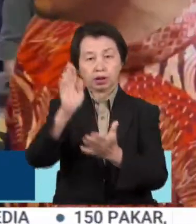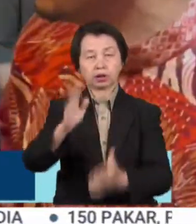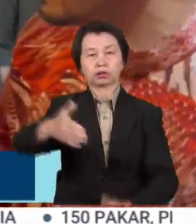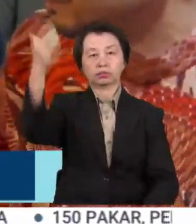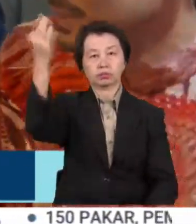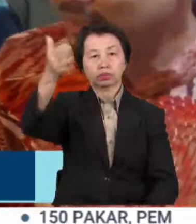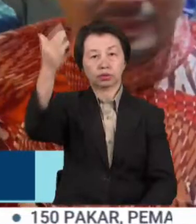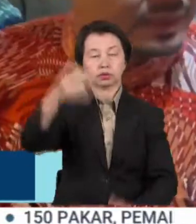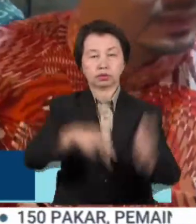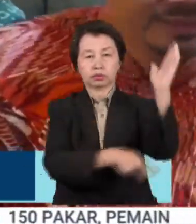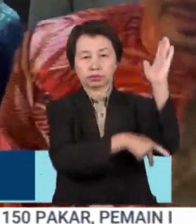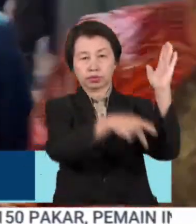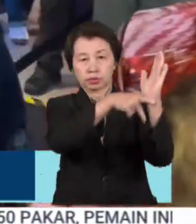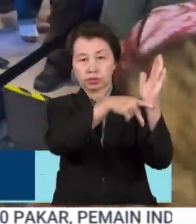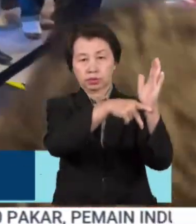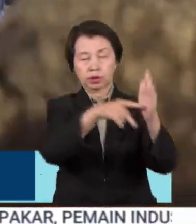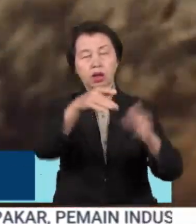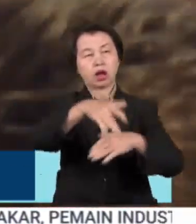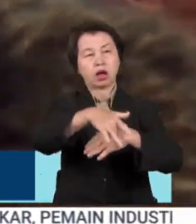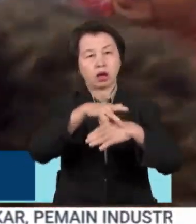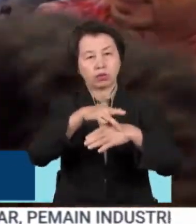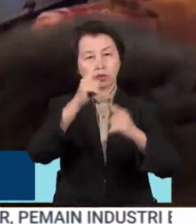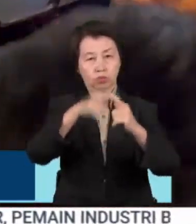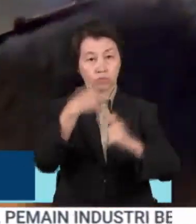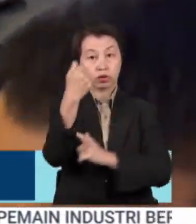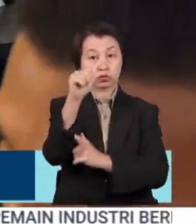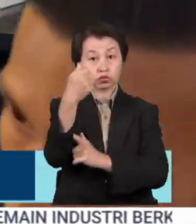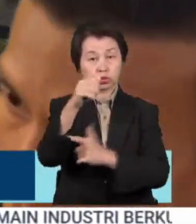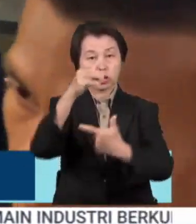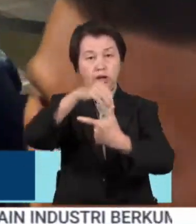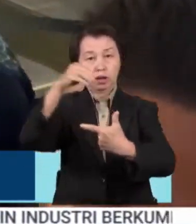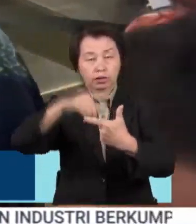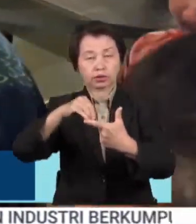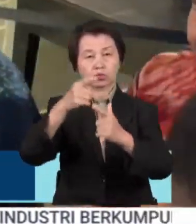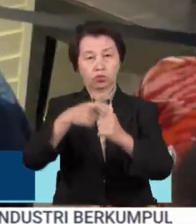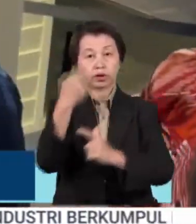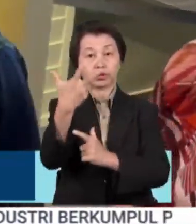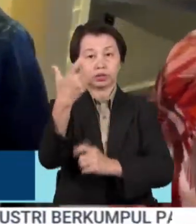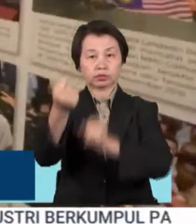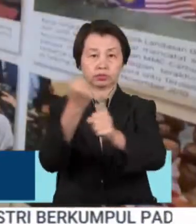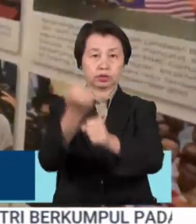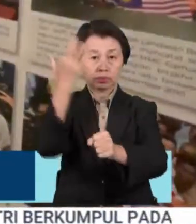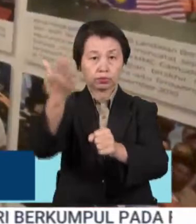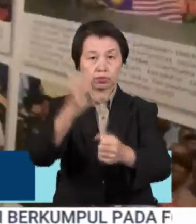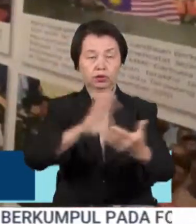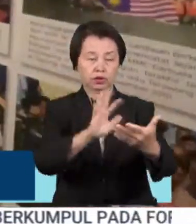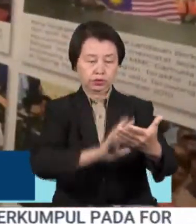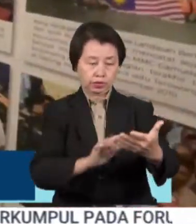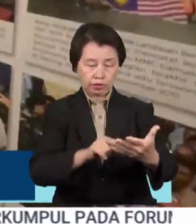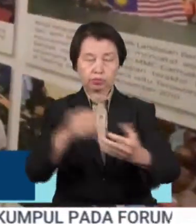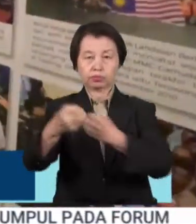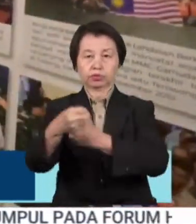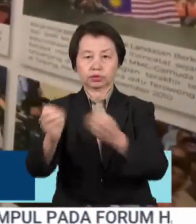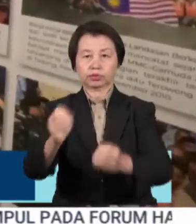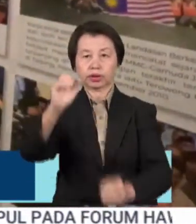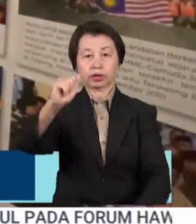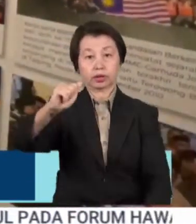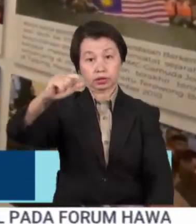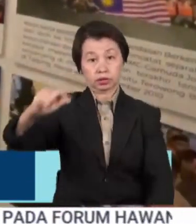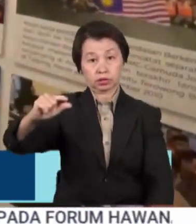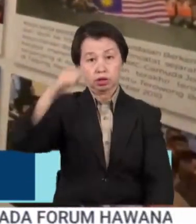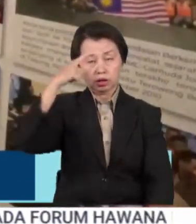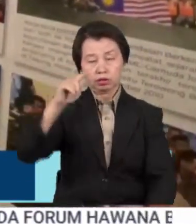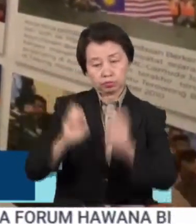dibentangkan di Parlimen menjelang seawal Oktober atau Mac tahun depan. Draft tersebut kepada pejabat peguam negara